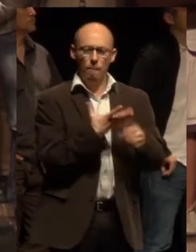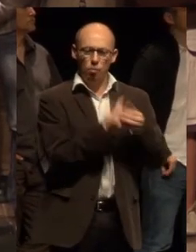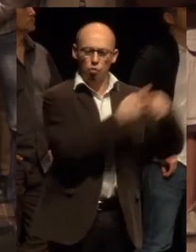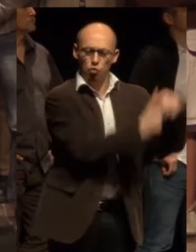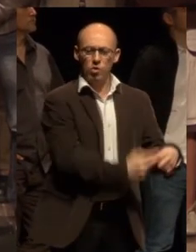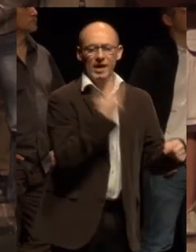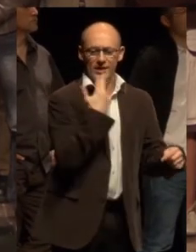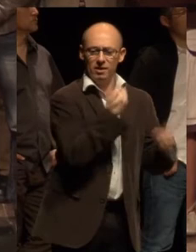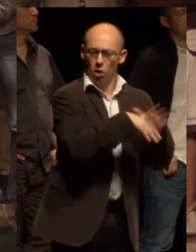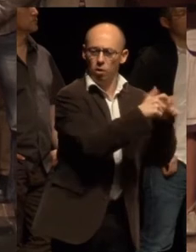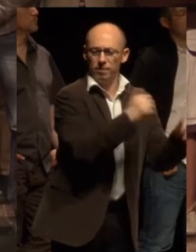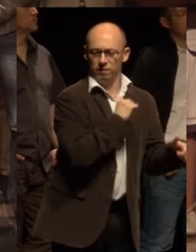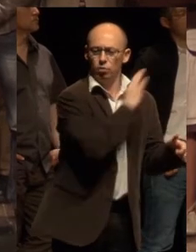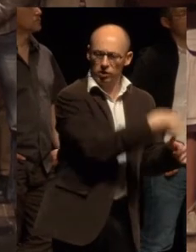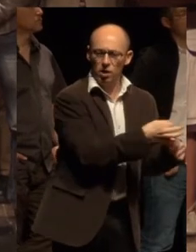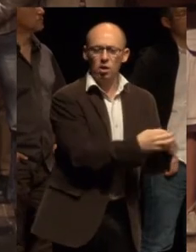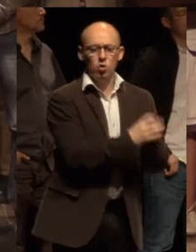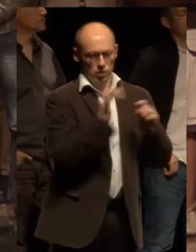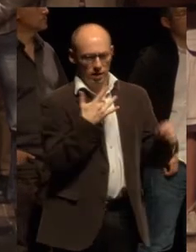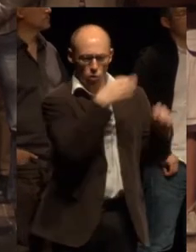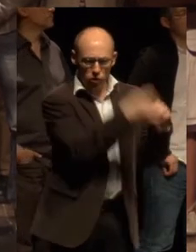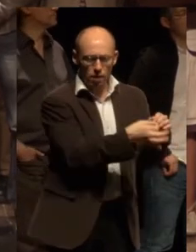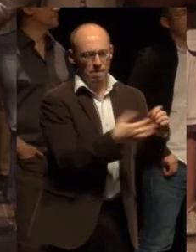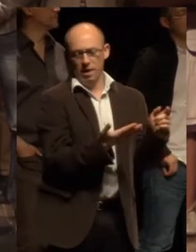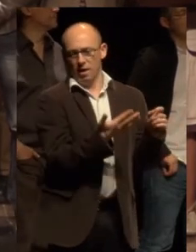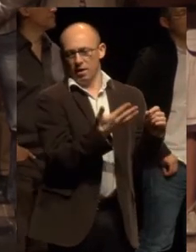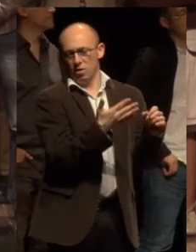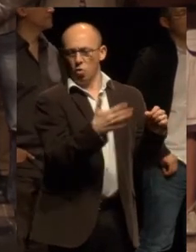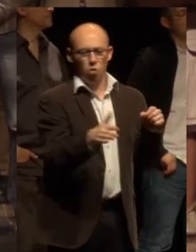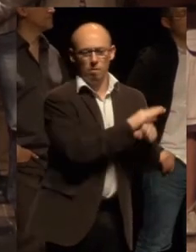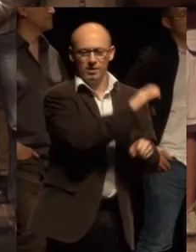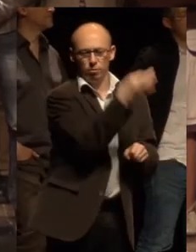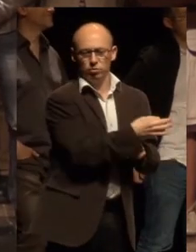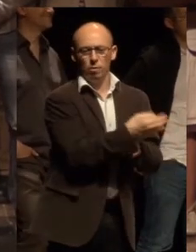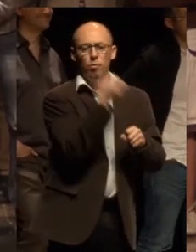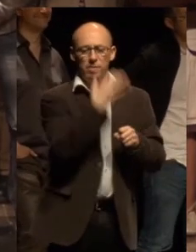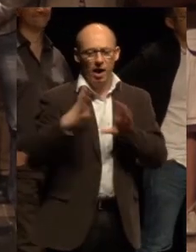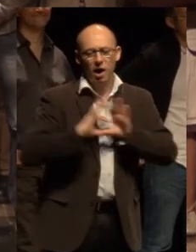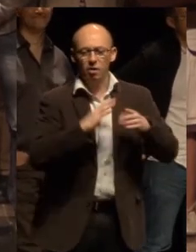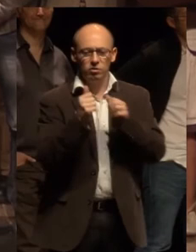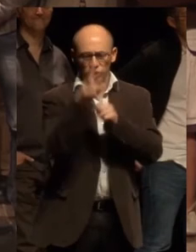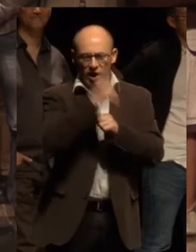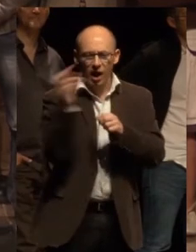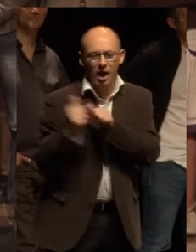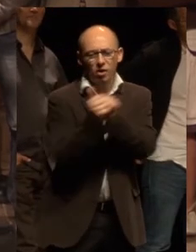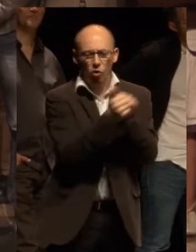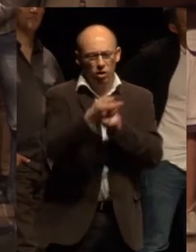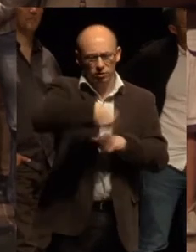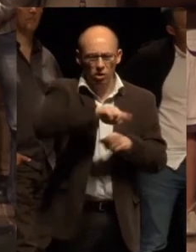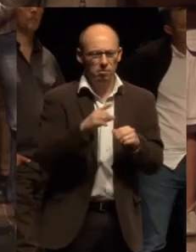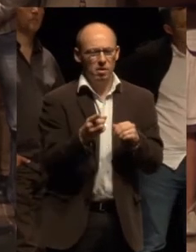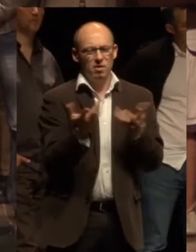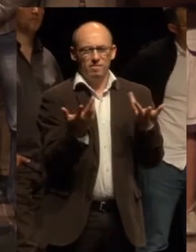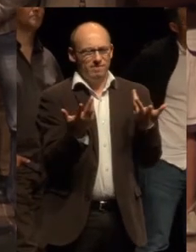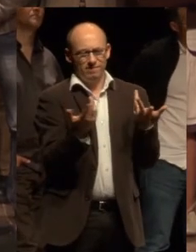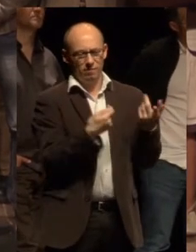de qualités, plein d'utilité. Mais en ce qui concerne les biens communs, qui concernent la vie publique,